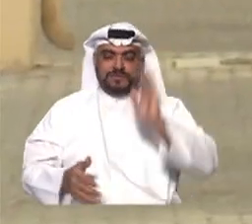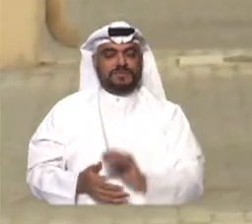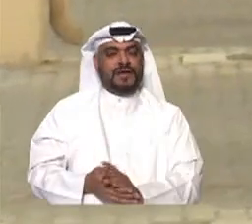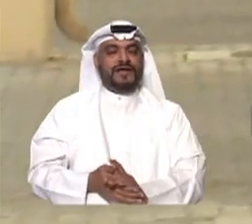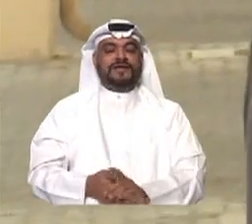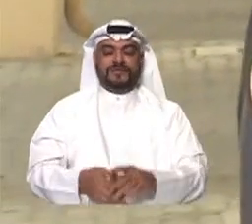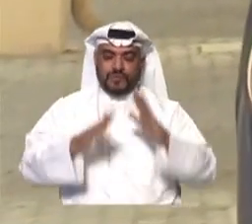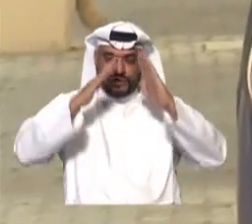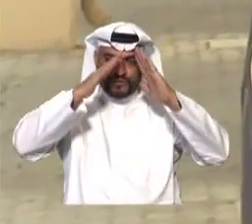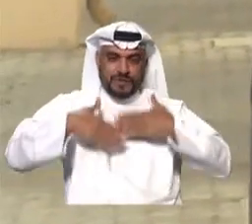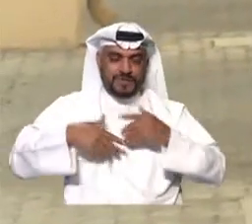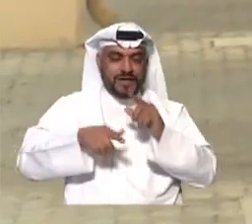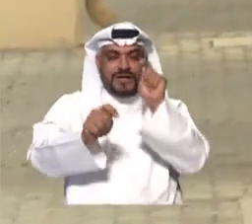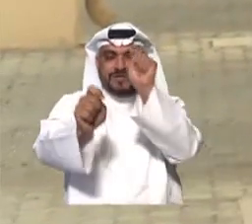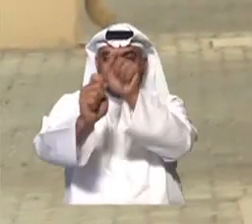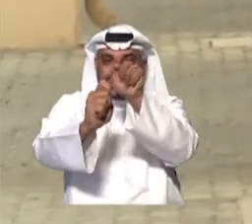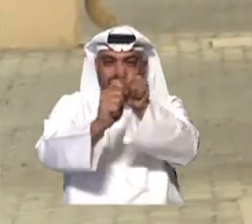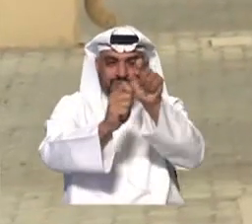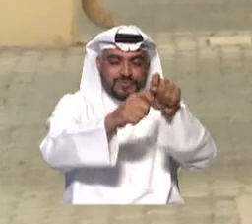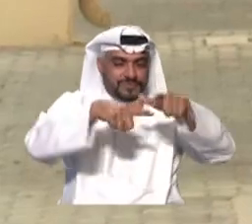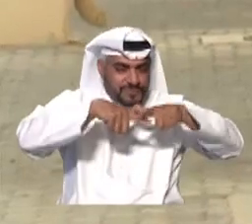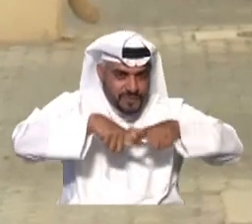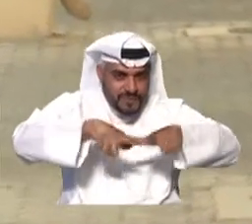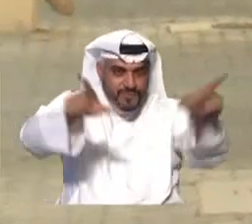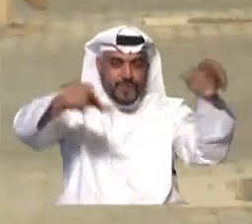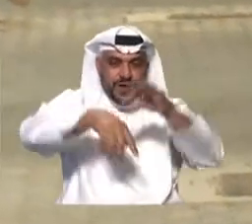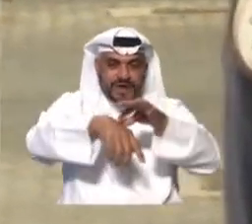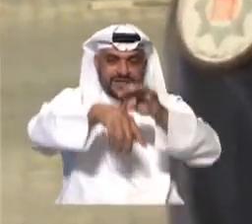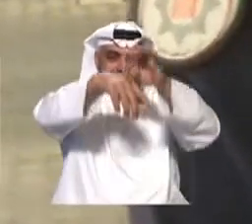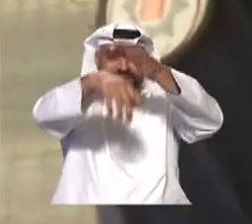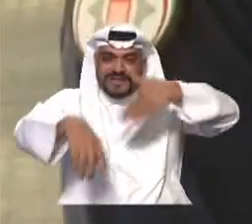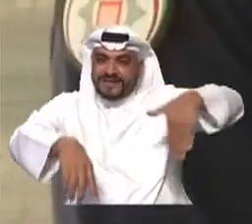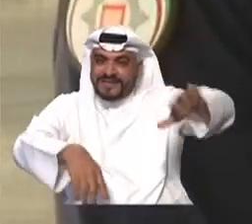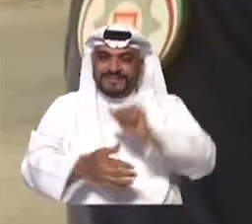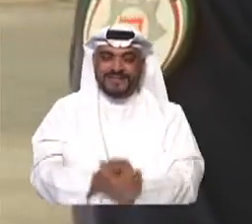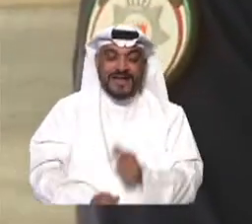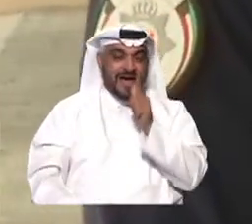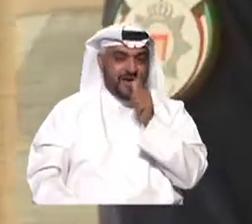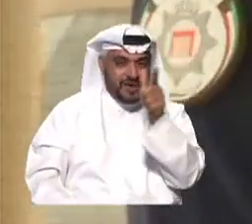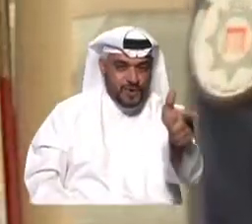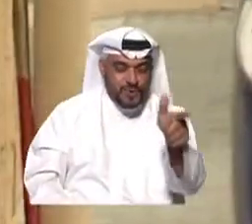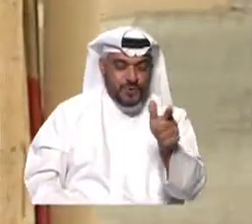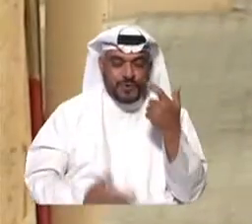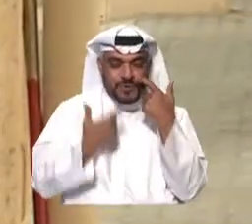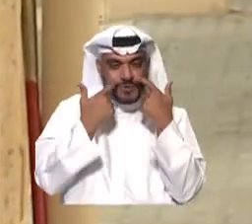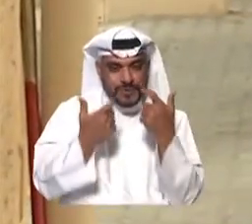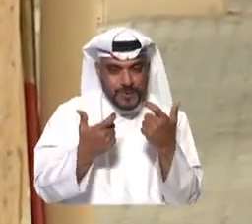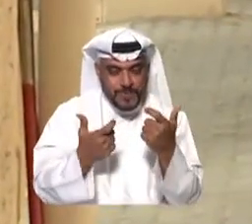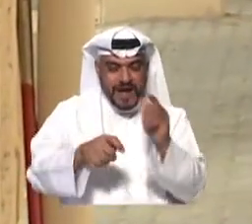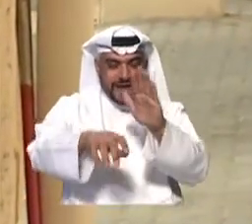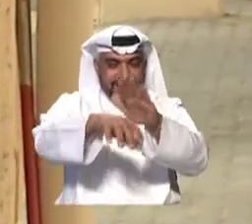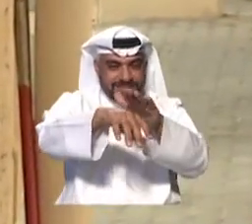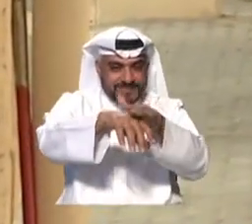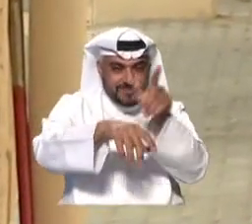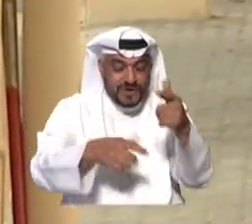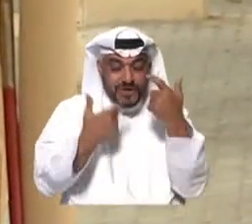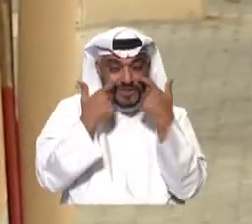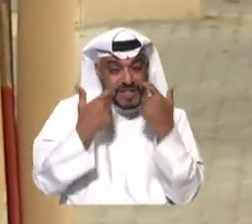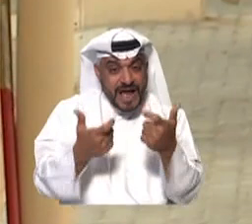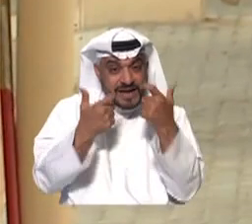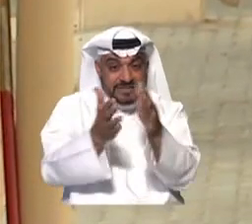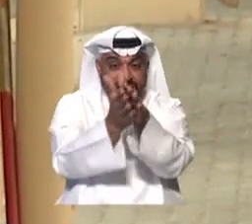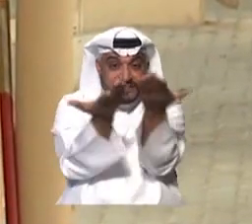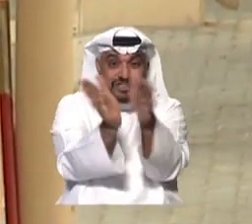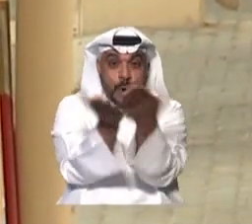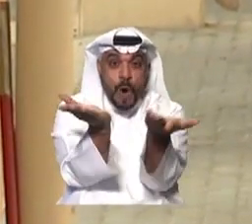اللطيف الخراز، رسالة توجه اليوم من خلال تواجدنا في منفذ نويصيب. أحب أنوح على الأخوة المسافرين أن يتأكدون من